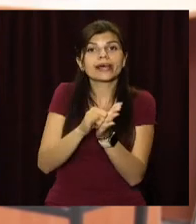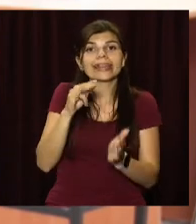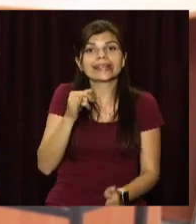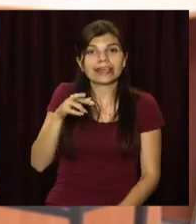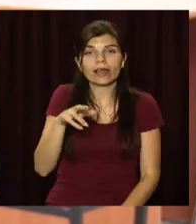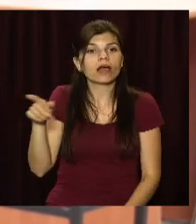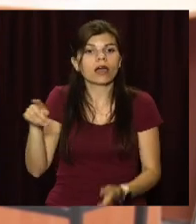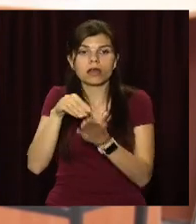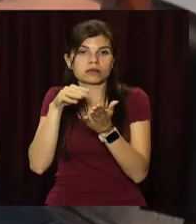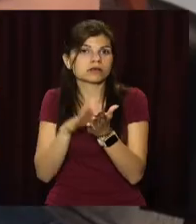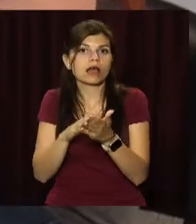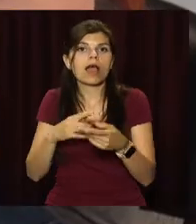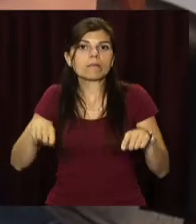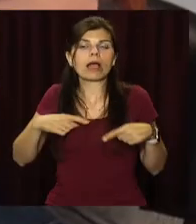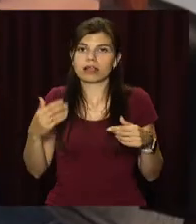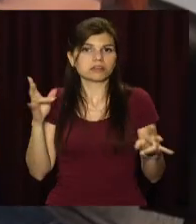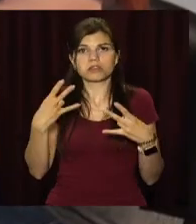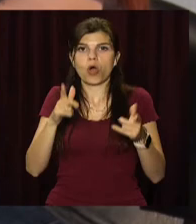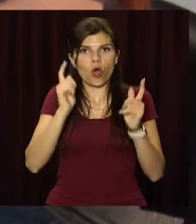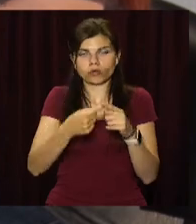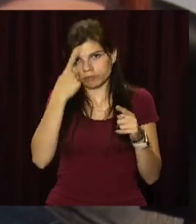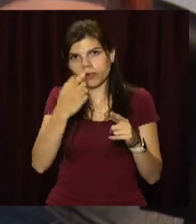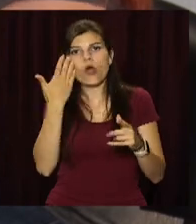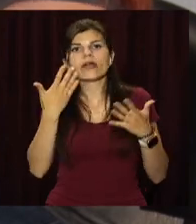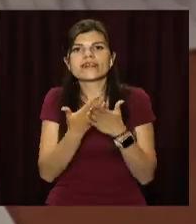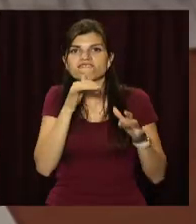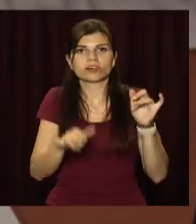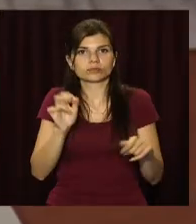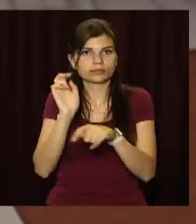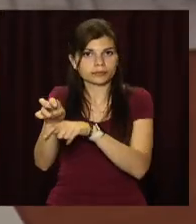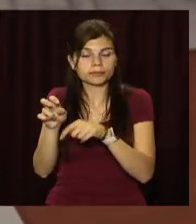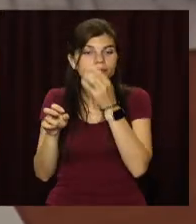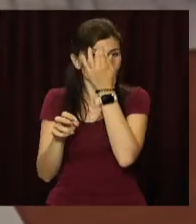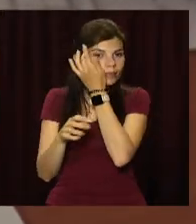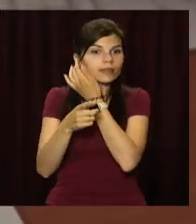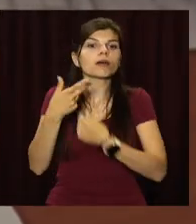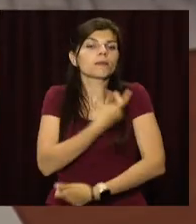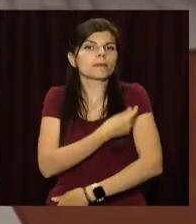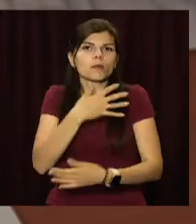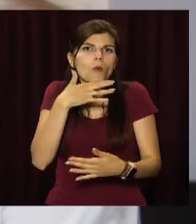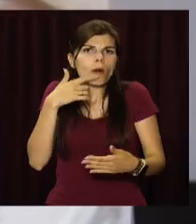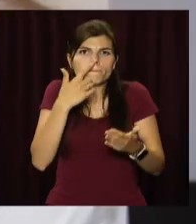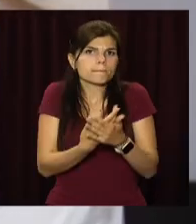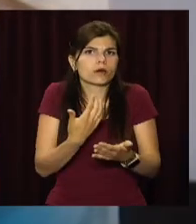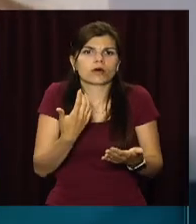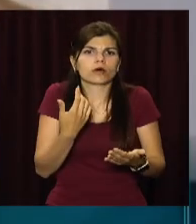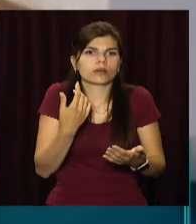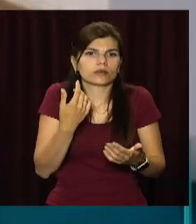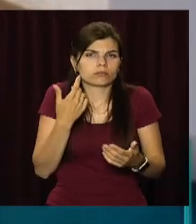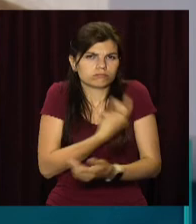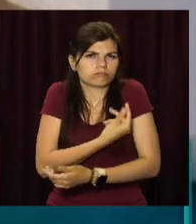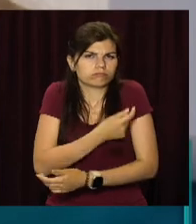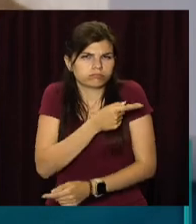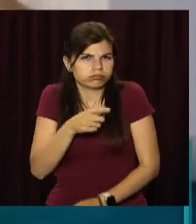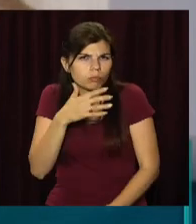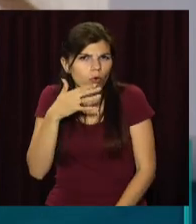додатковий запис не потрібен. За кілька годин роботи пункту щеплення імунізувалася майже сотня дніпрян. Ми вакцинуємо